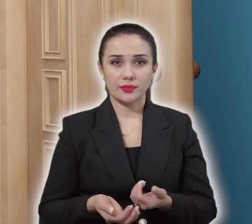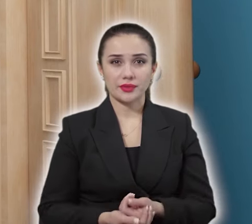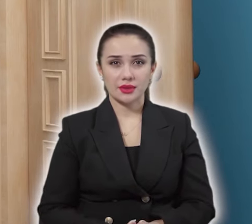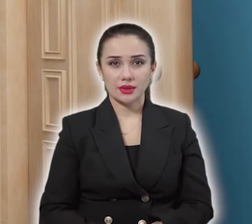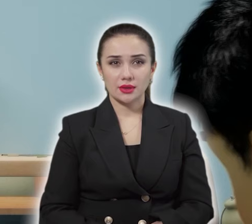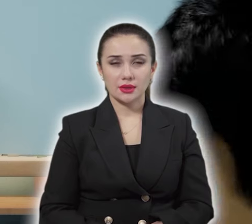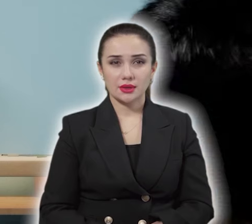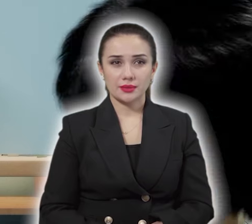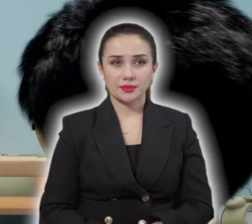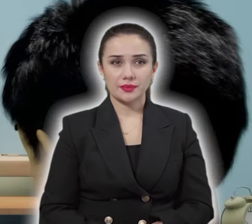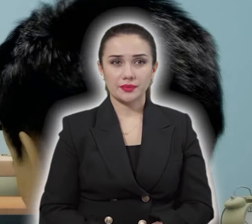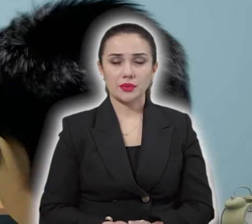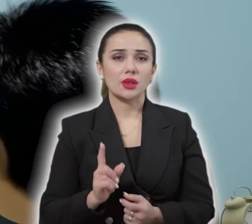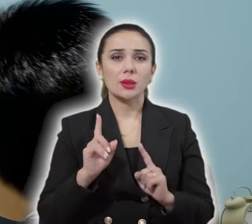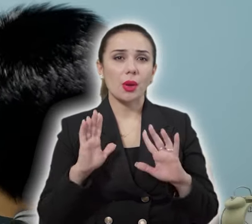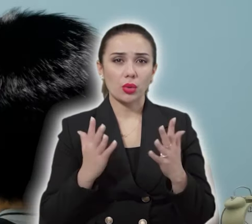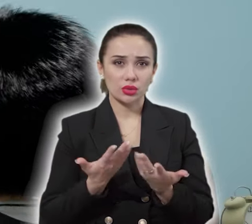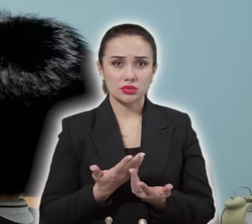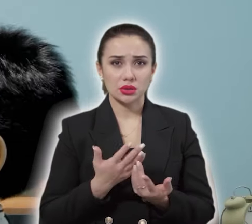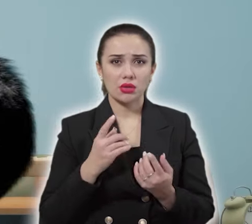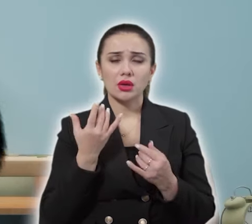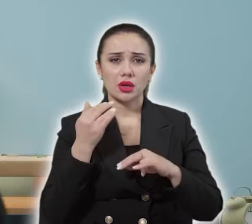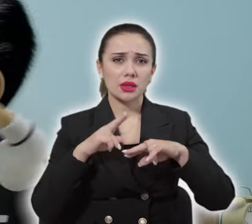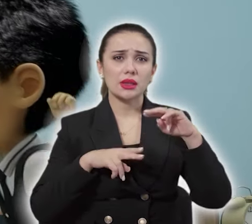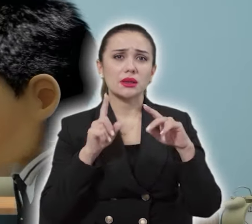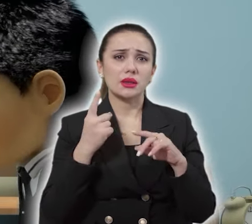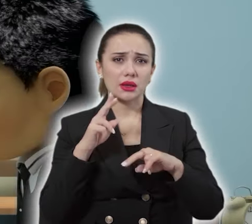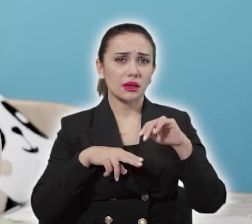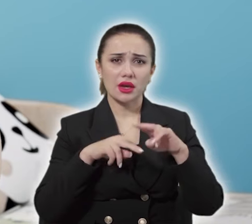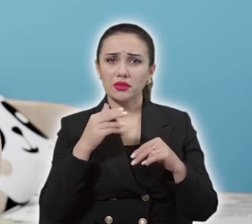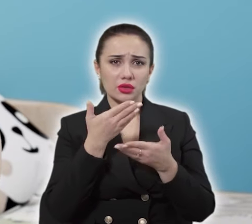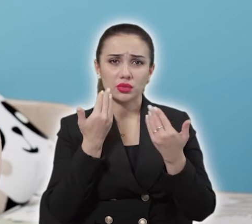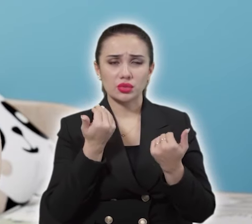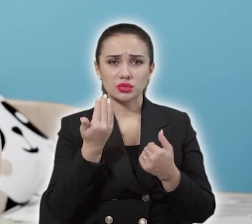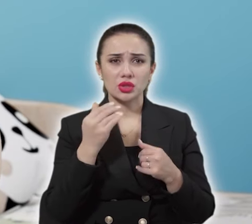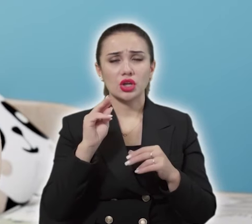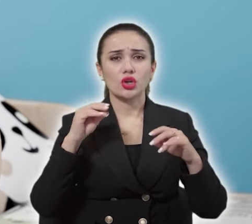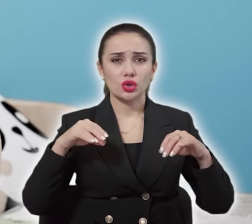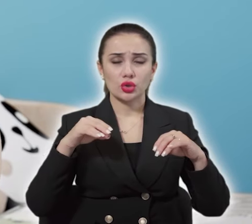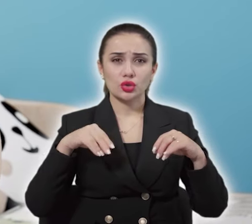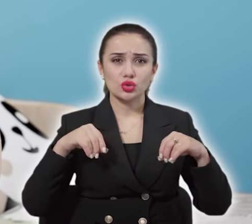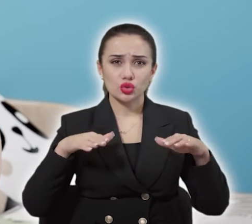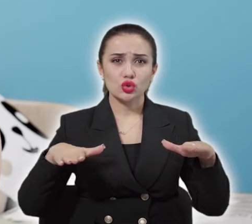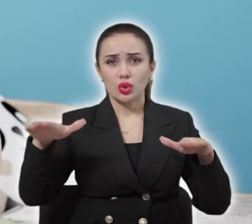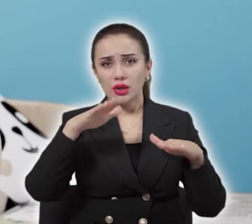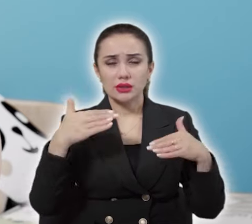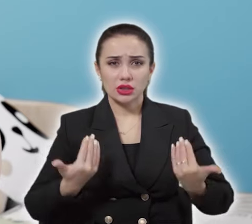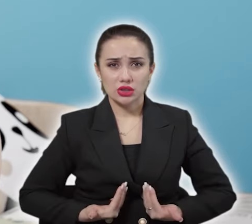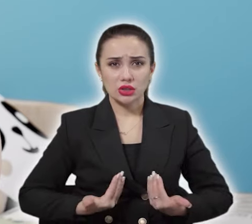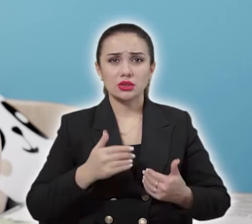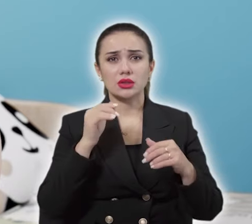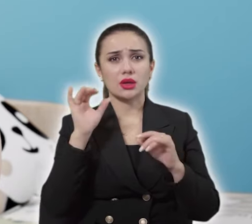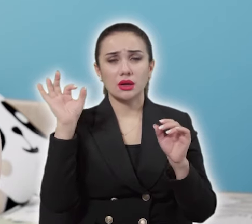Salom. Ha, Bobur, nima bo'ldi? Nega yana kayfiyating yo'q? Ustozimiz keyingi darsda cho'llarda yashaydigan qushlar